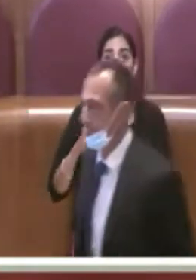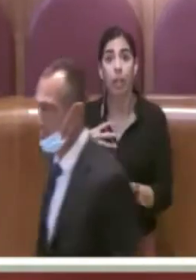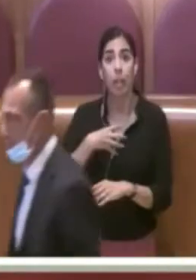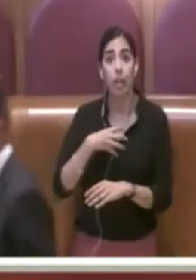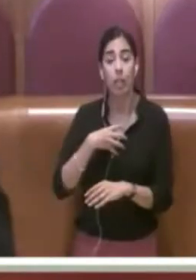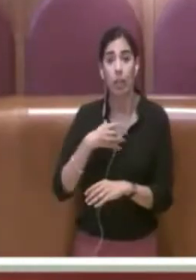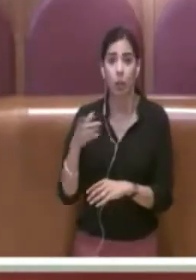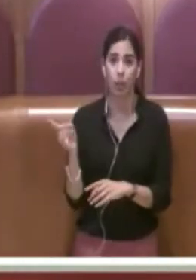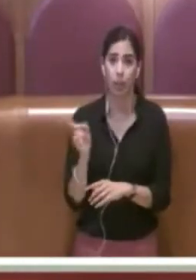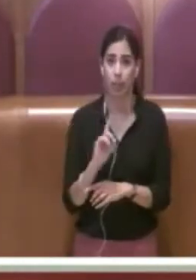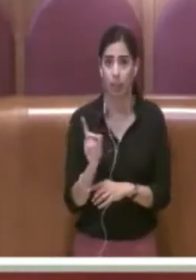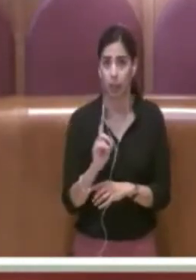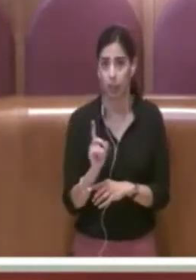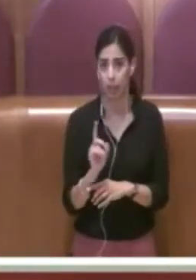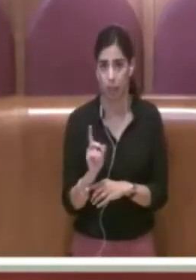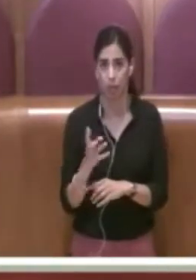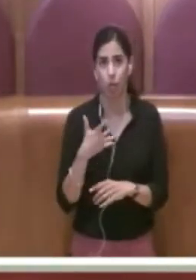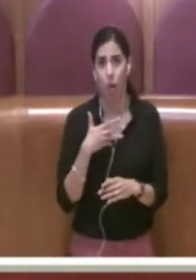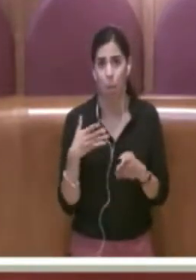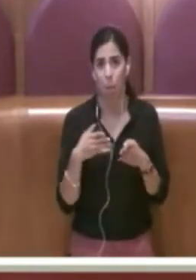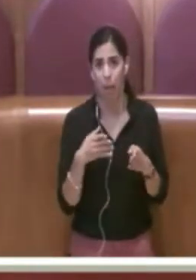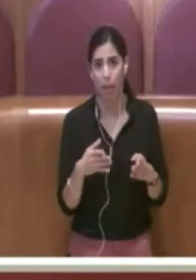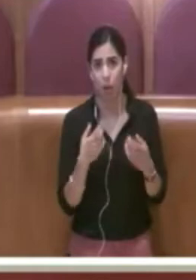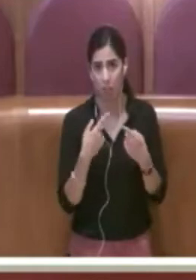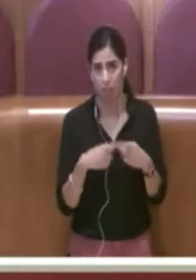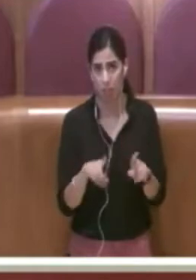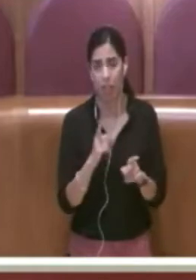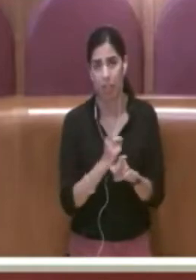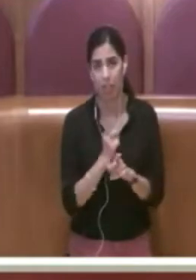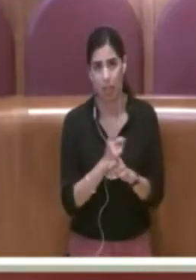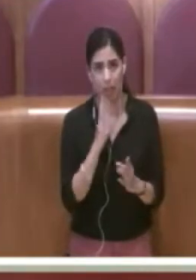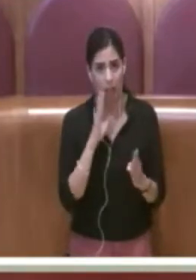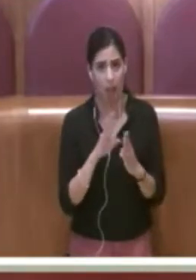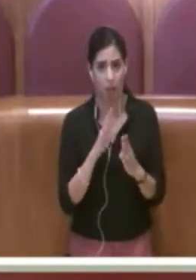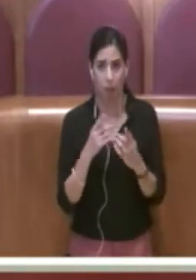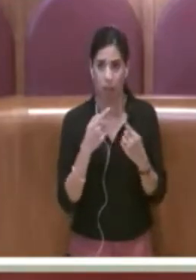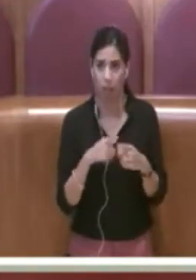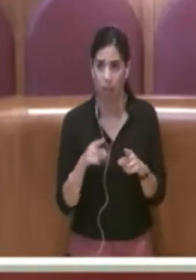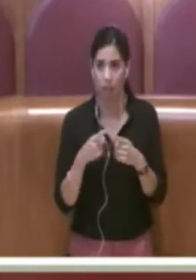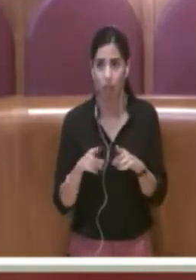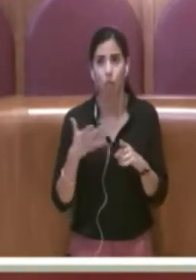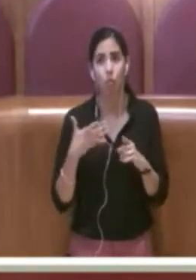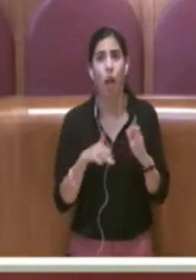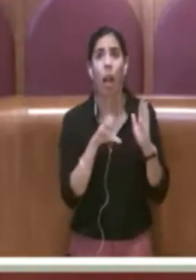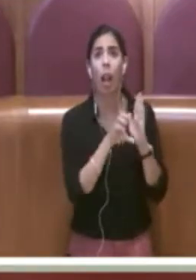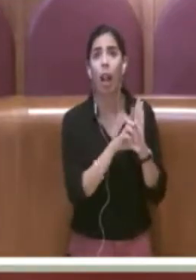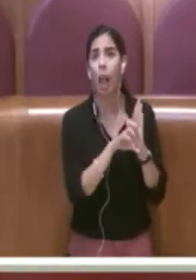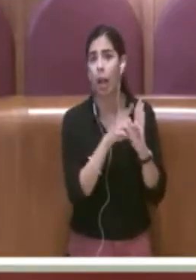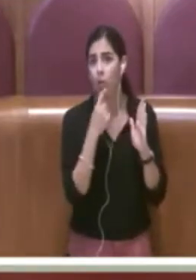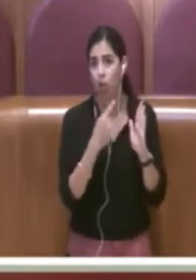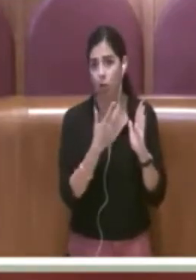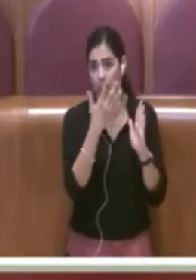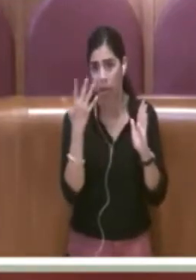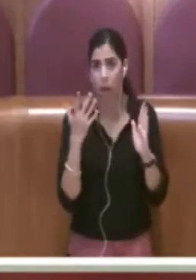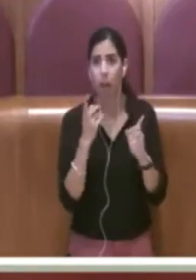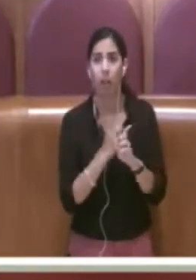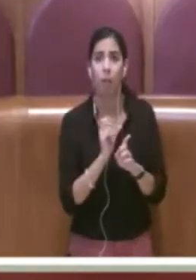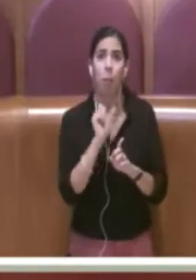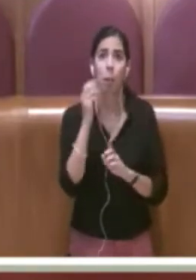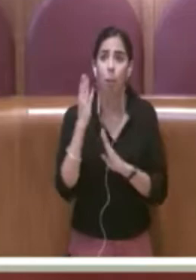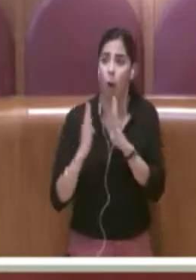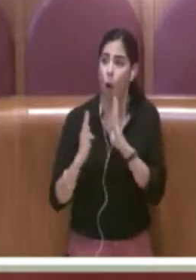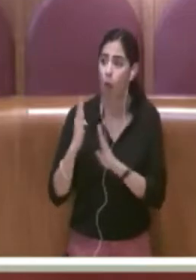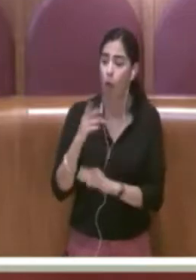o ci sono dei percorsi da fare. E sono stabiliti dalle norme, il confronto con i sindacati,